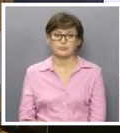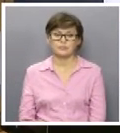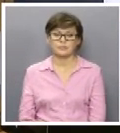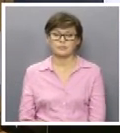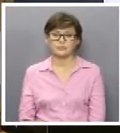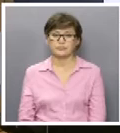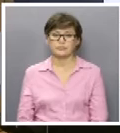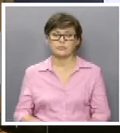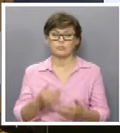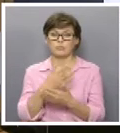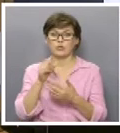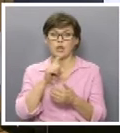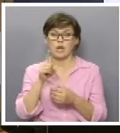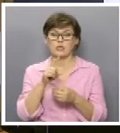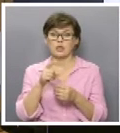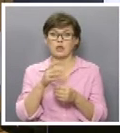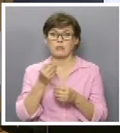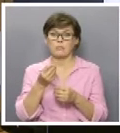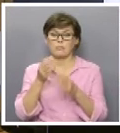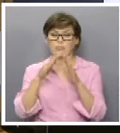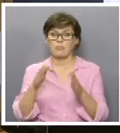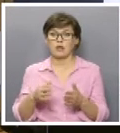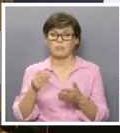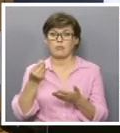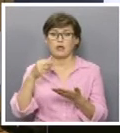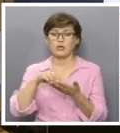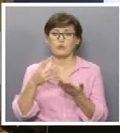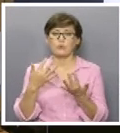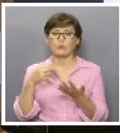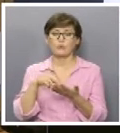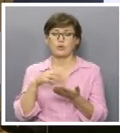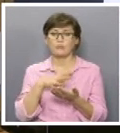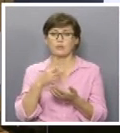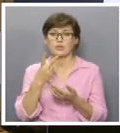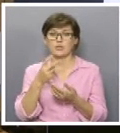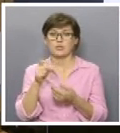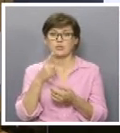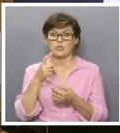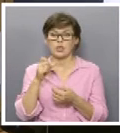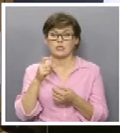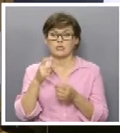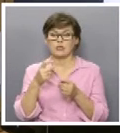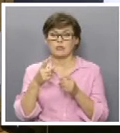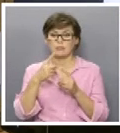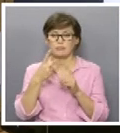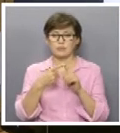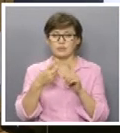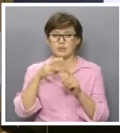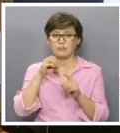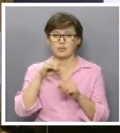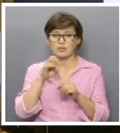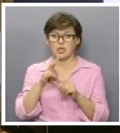уақытта? Газ бағасы қазіргі таңда бізде газдың екі түрлі бар. Ол біріншісі метан дейміз,